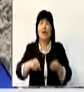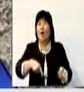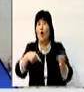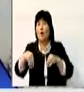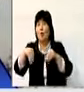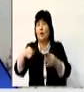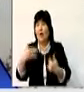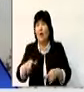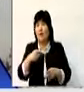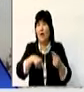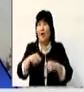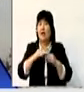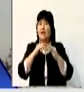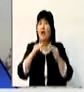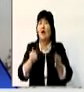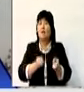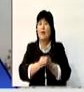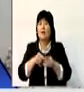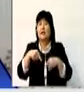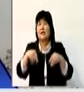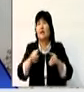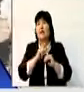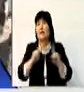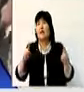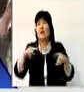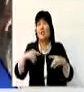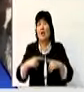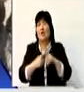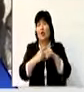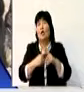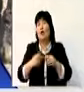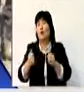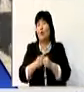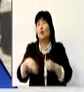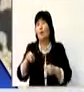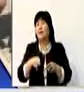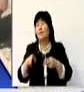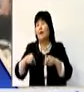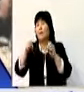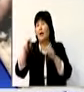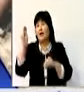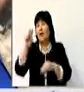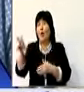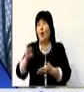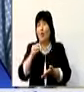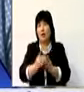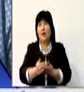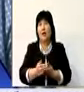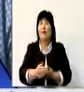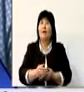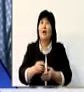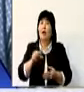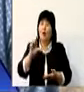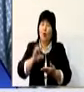айта кетерлігі, кәсіпкер бақша дақылдарын өсірудің тың технологиясын көрші облысқа барып арнайы үйреніп келген. Көшетті қыс мезгілінде дайындаймыз